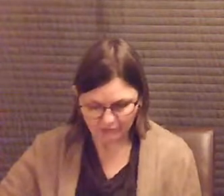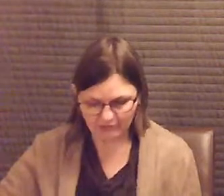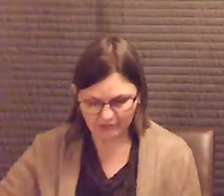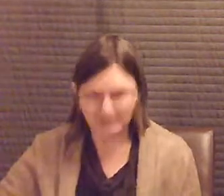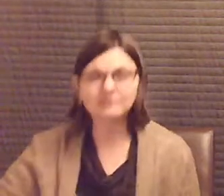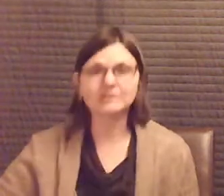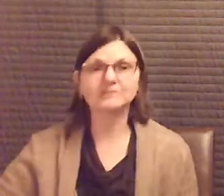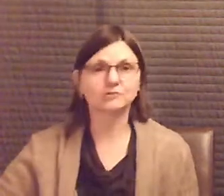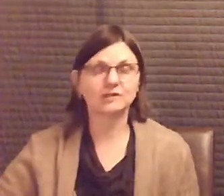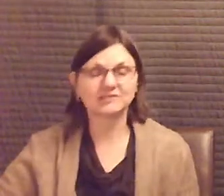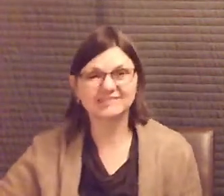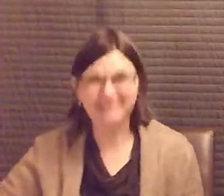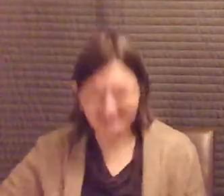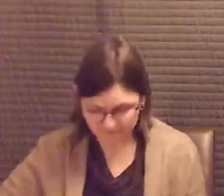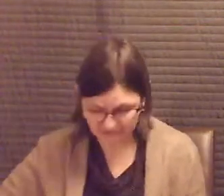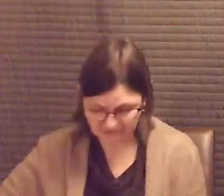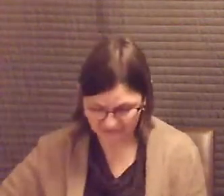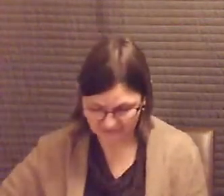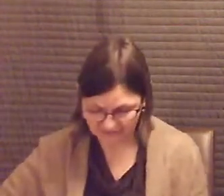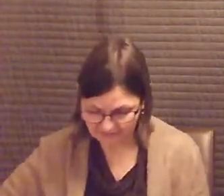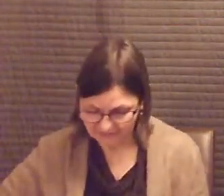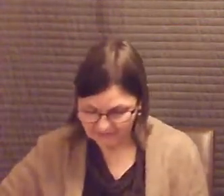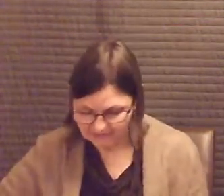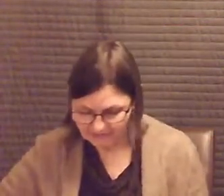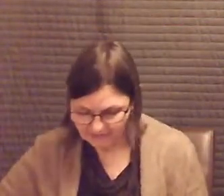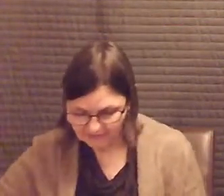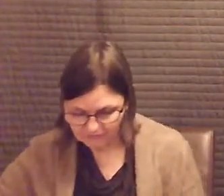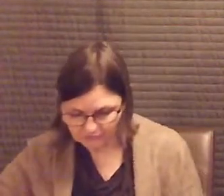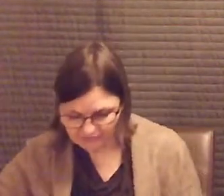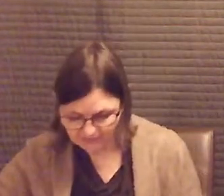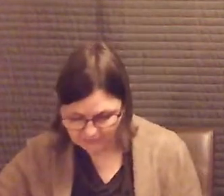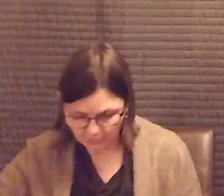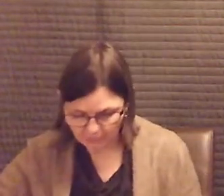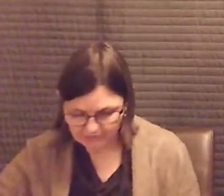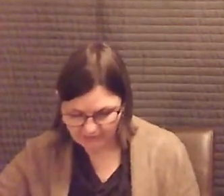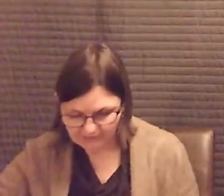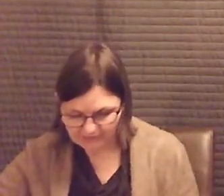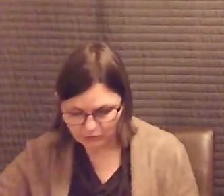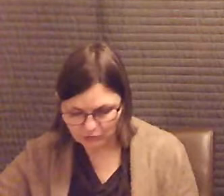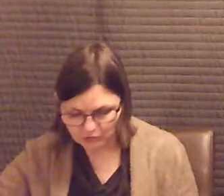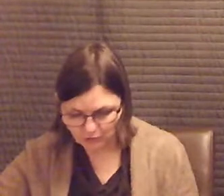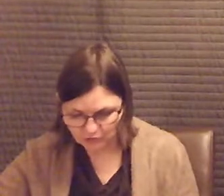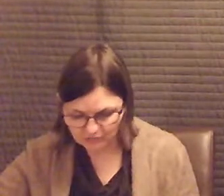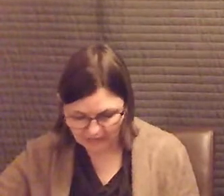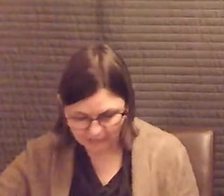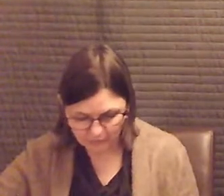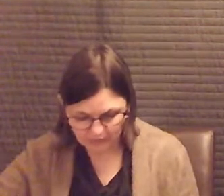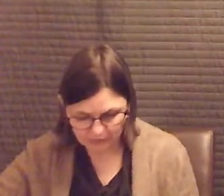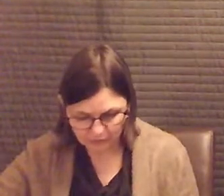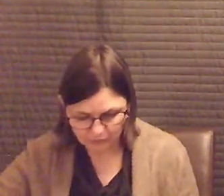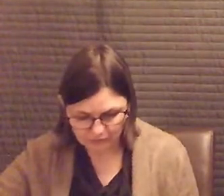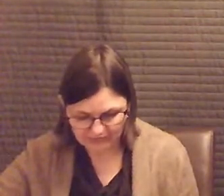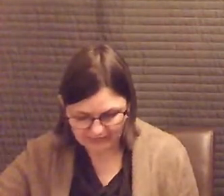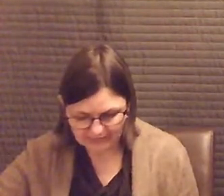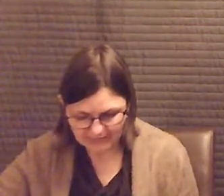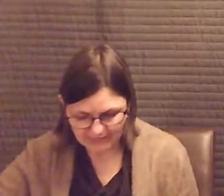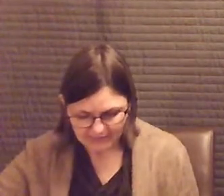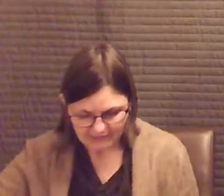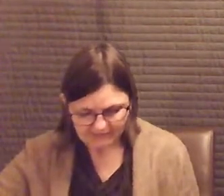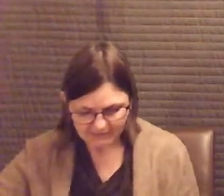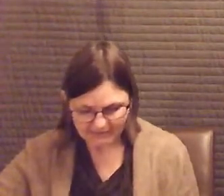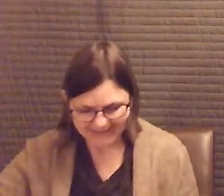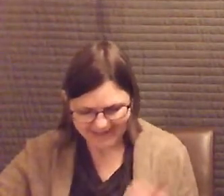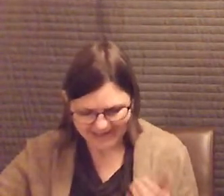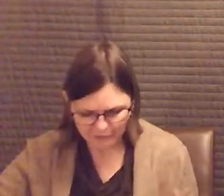zullen hij zet zodat ze zelf nietig werden dus eh geer begon het eizeringen nutteloze off-road een nutteloze dingen na